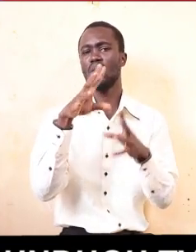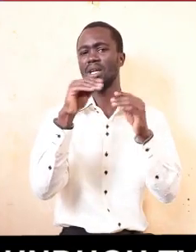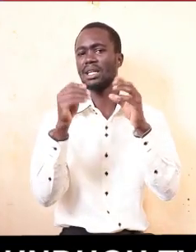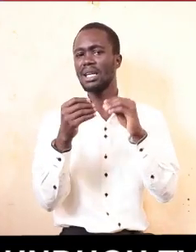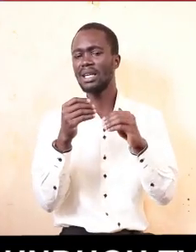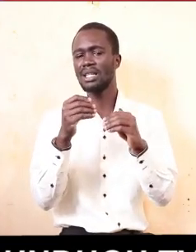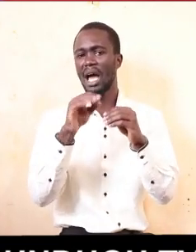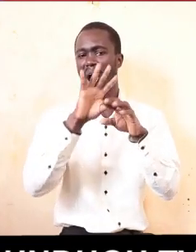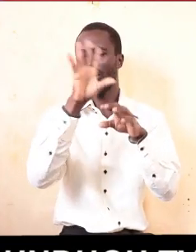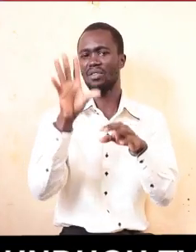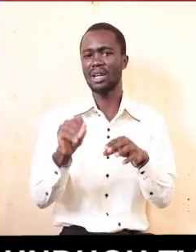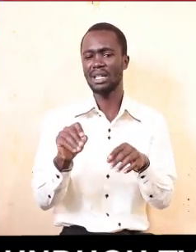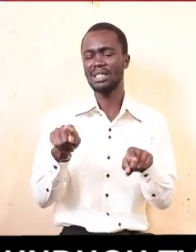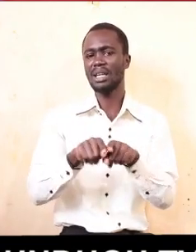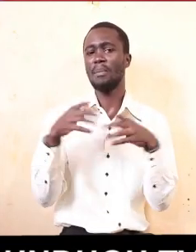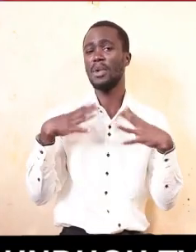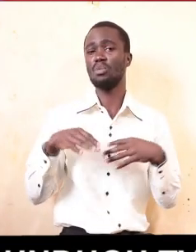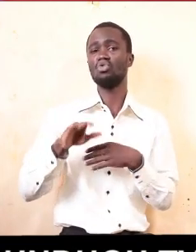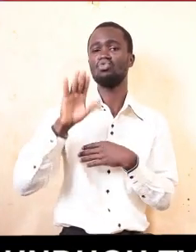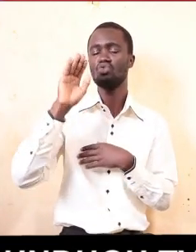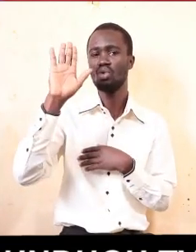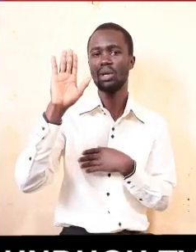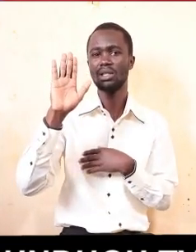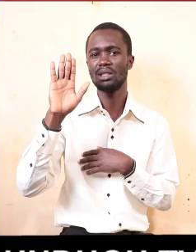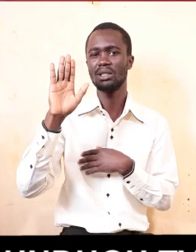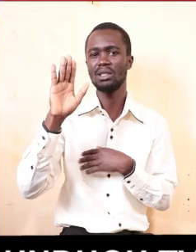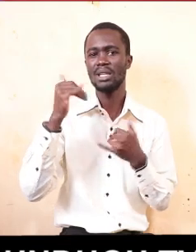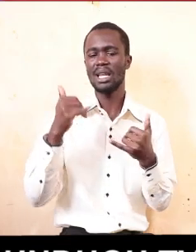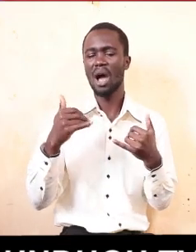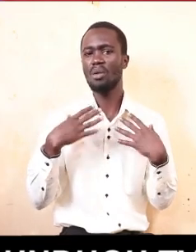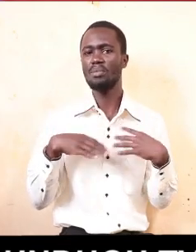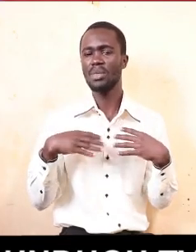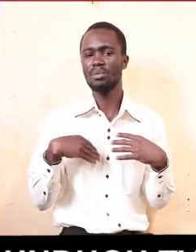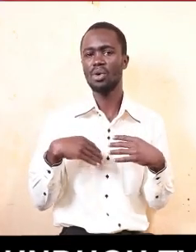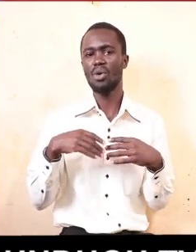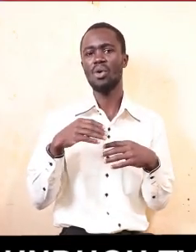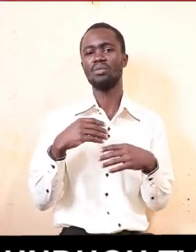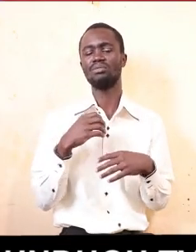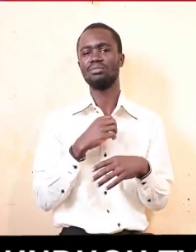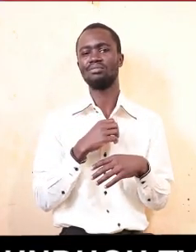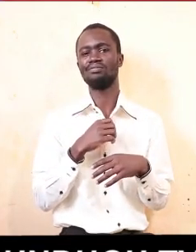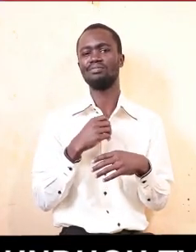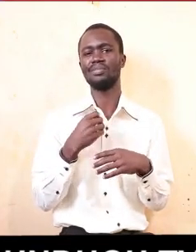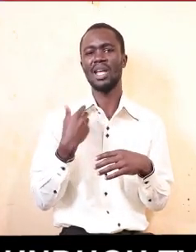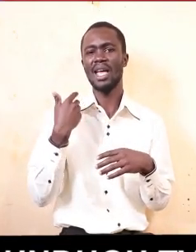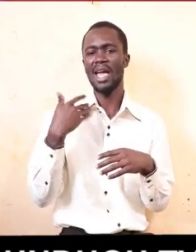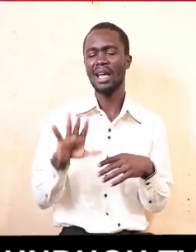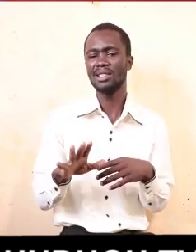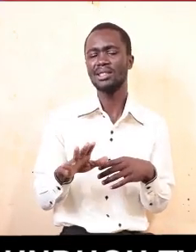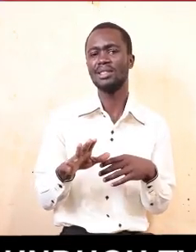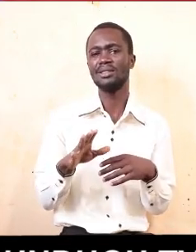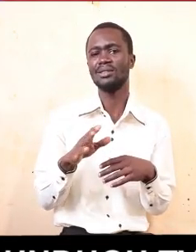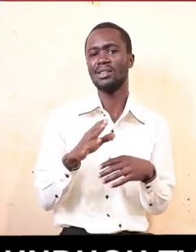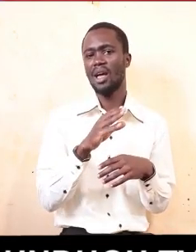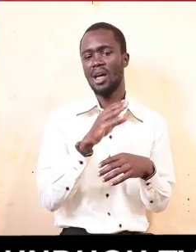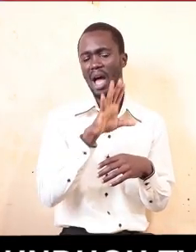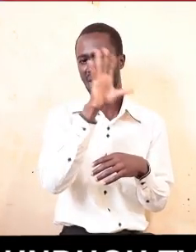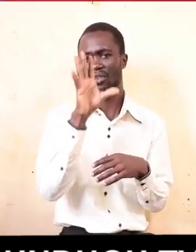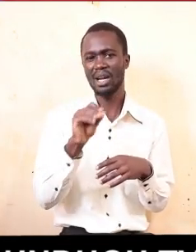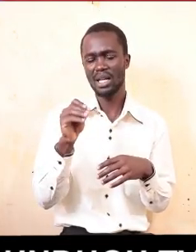wako. Lesisim ikawa sasa dunia yote ilipofunguliwa macho na